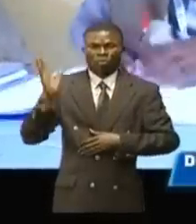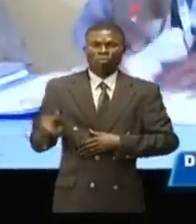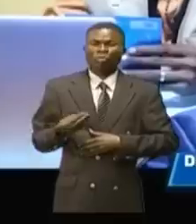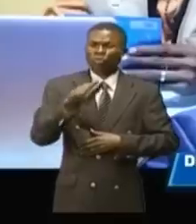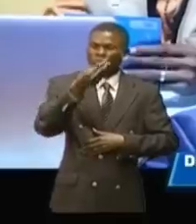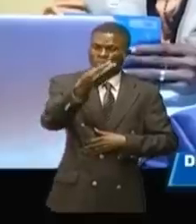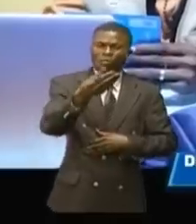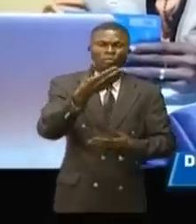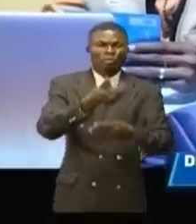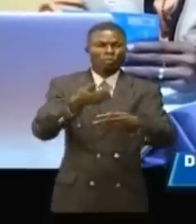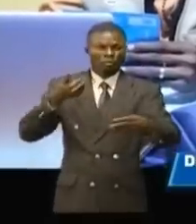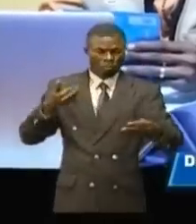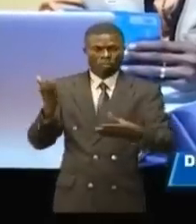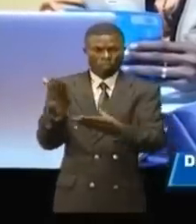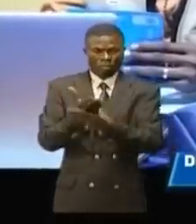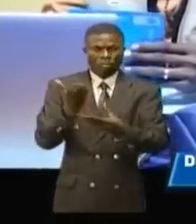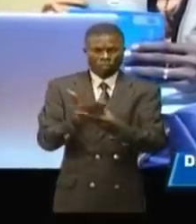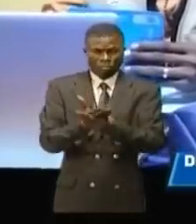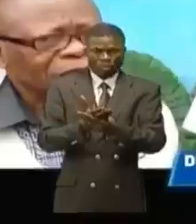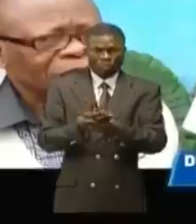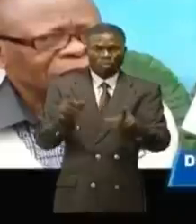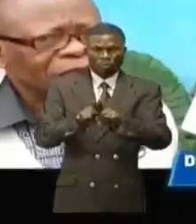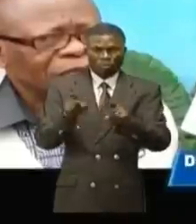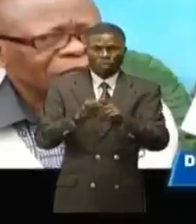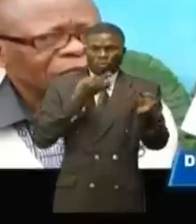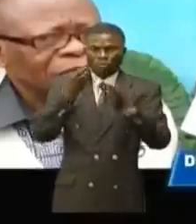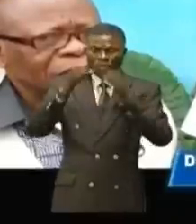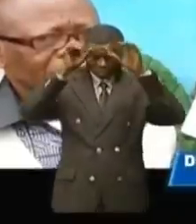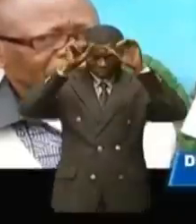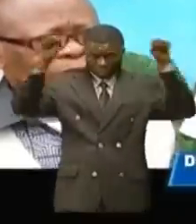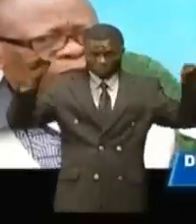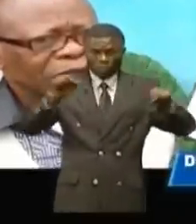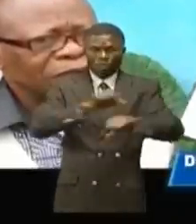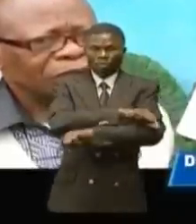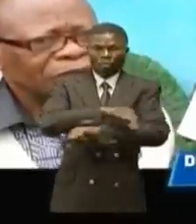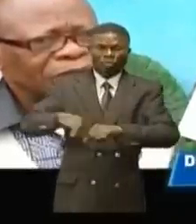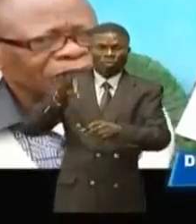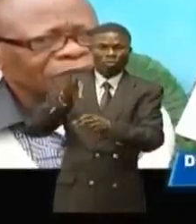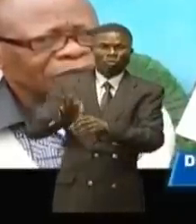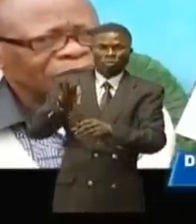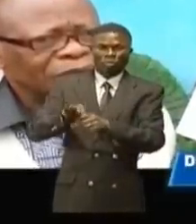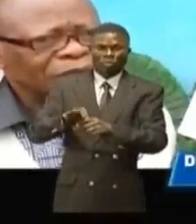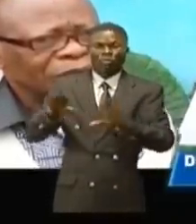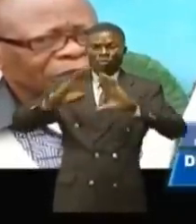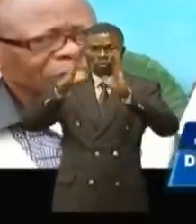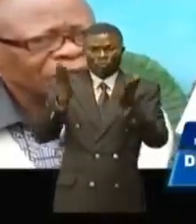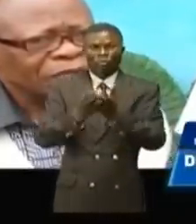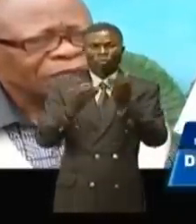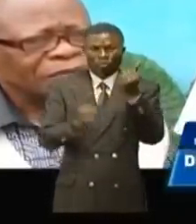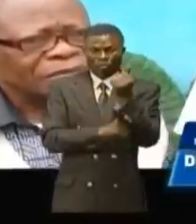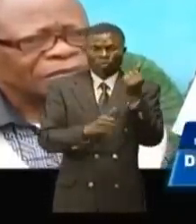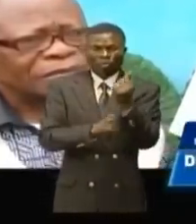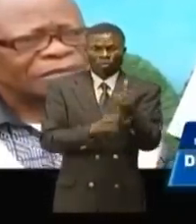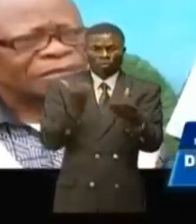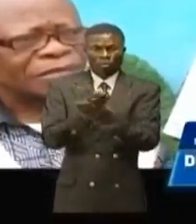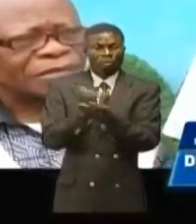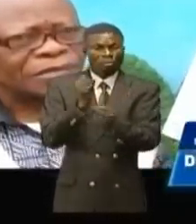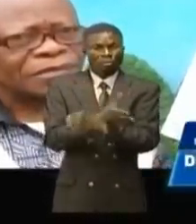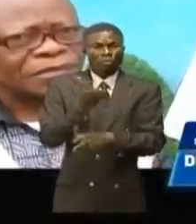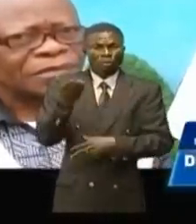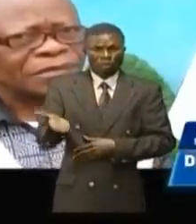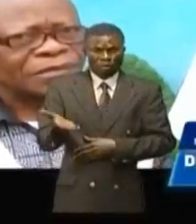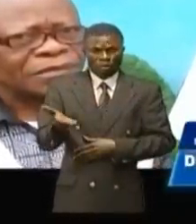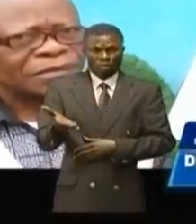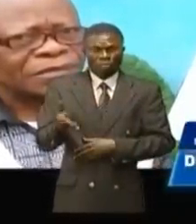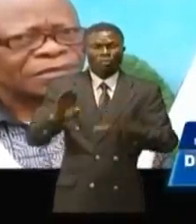déposer à temps leur dossier, comme le souligne le président de la centrale électorale. Tout le monde dont le dossier est complet